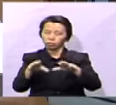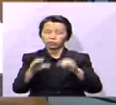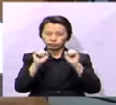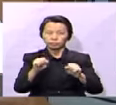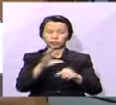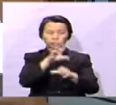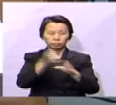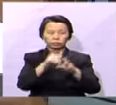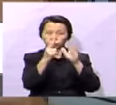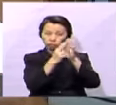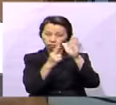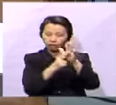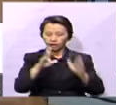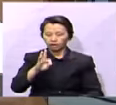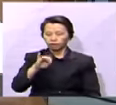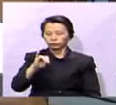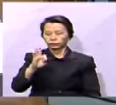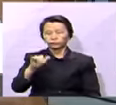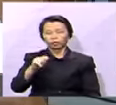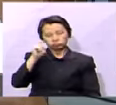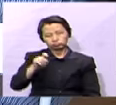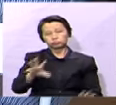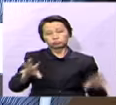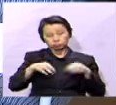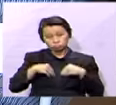termaktub dalam undang-undang FIFA yang harus kita akui.